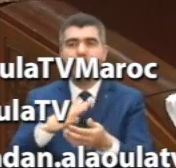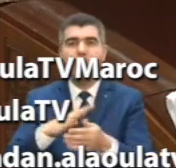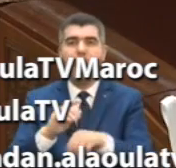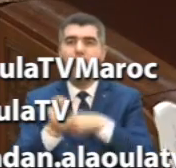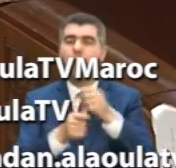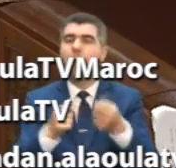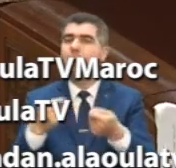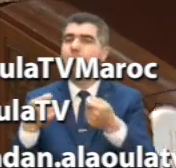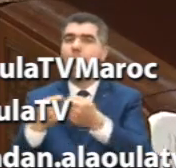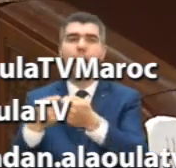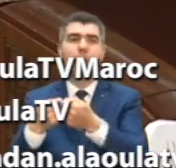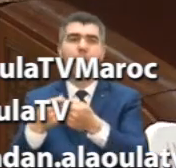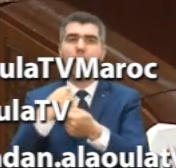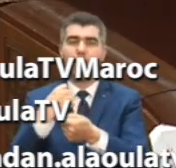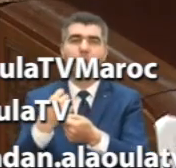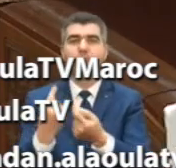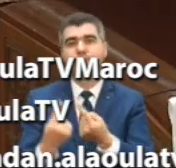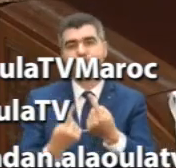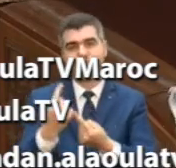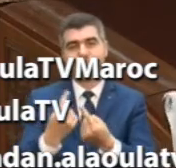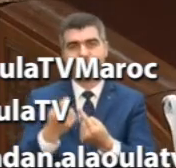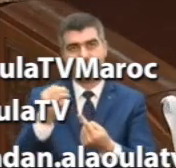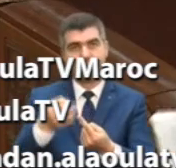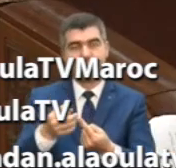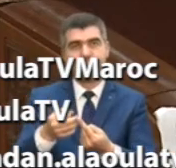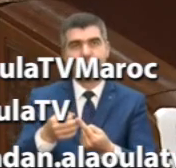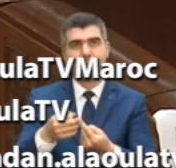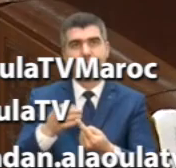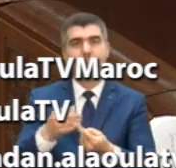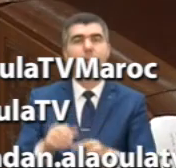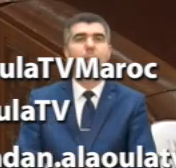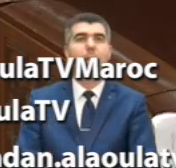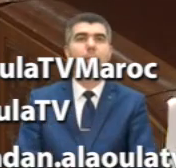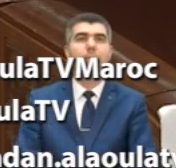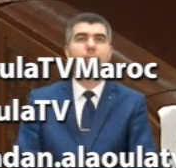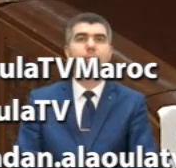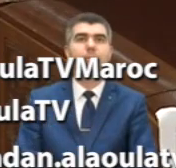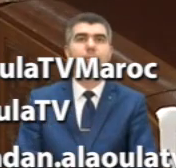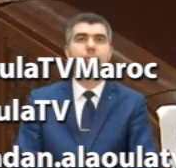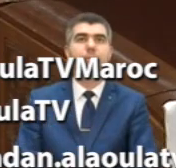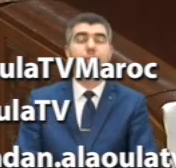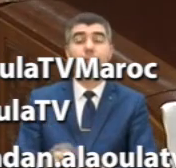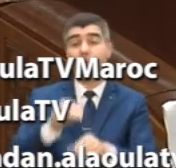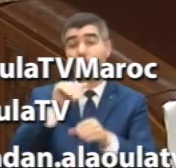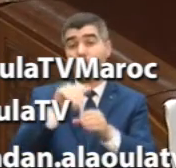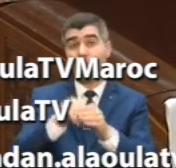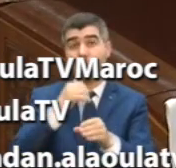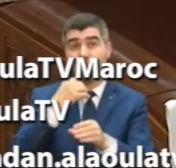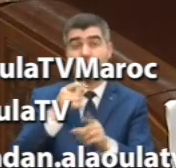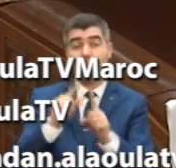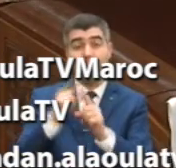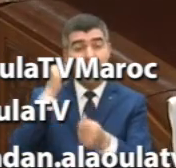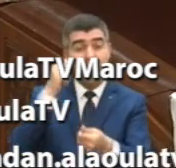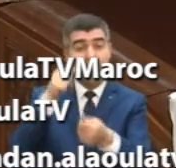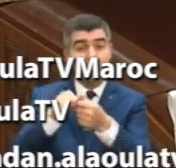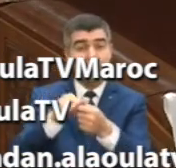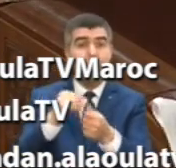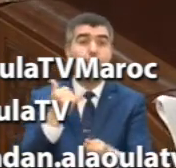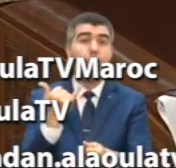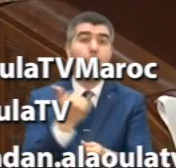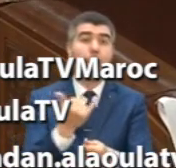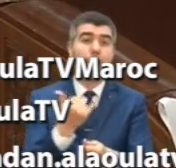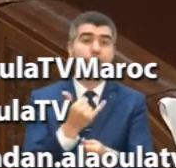عندما يتعلق بالذي يعيش في الوسط القروي. هذا الصندوق هذا بغيت نأكد على الأهمية